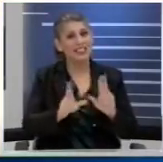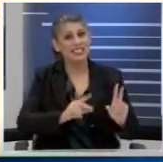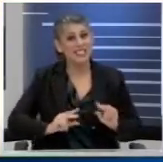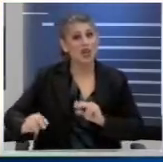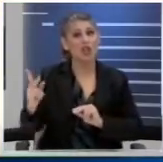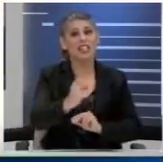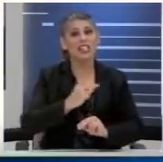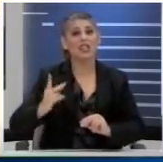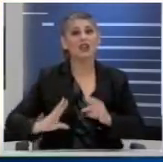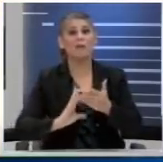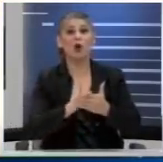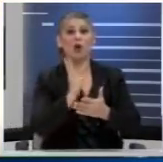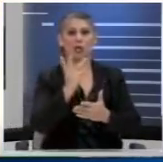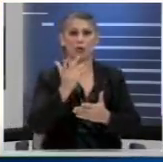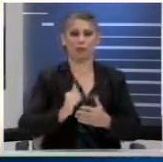κοινωνική πρόοδο.